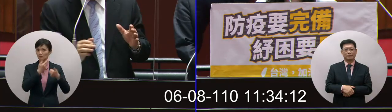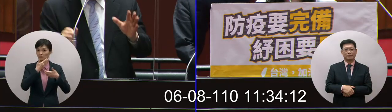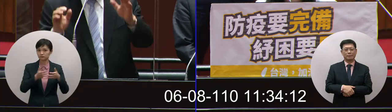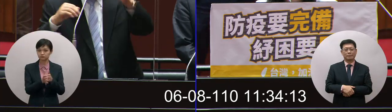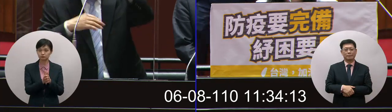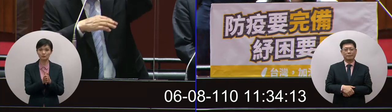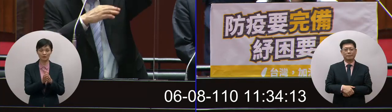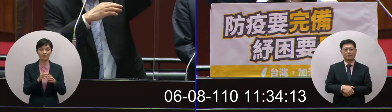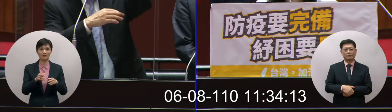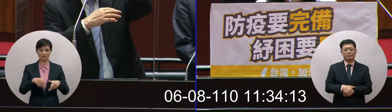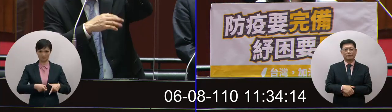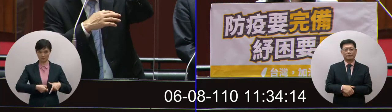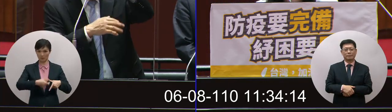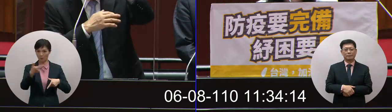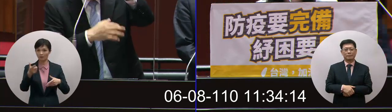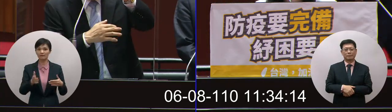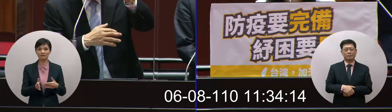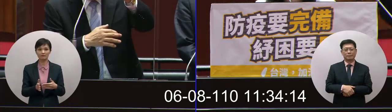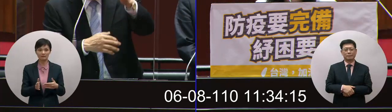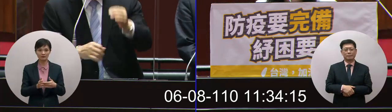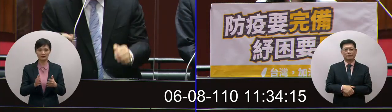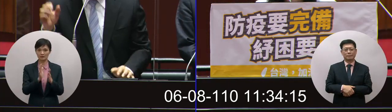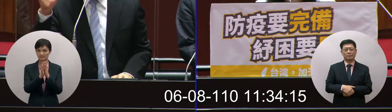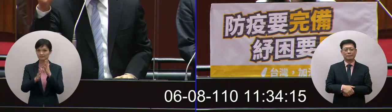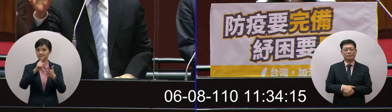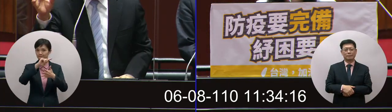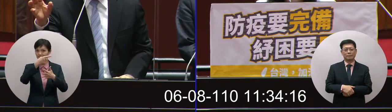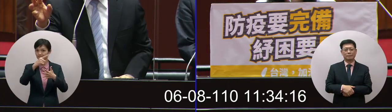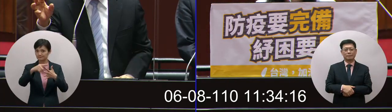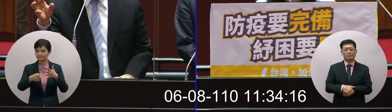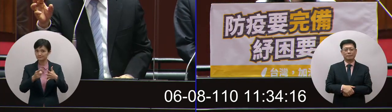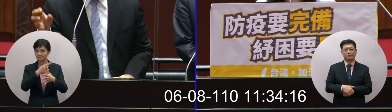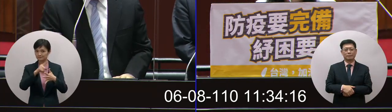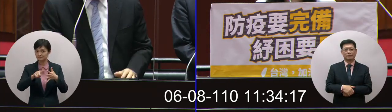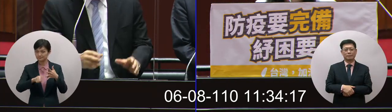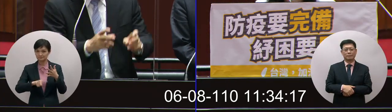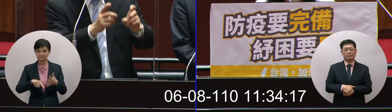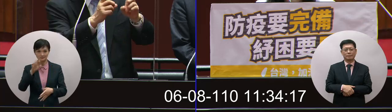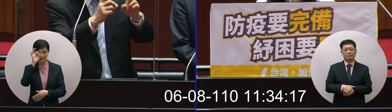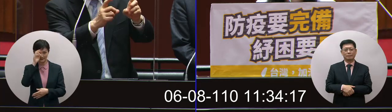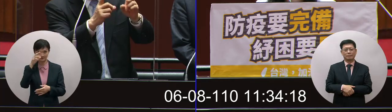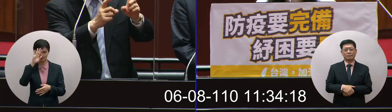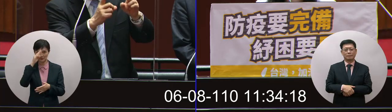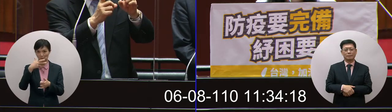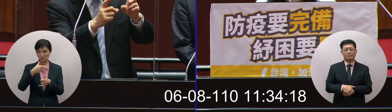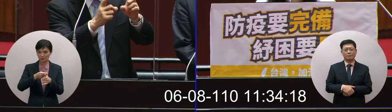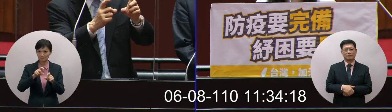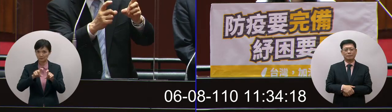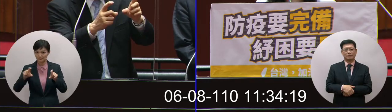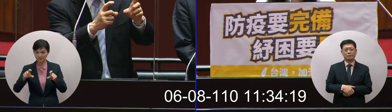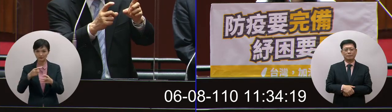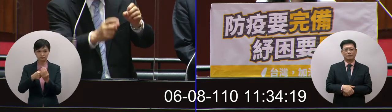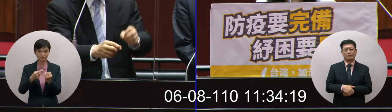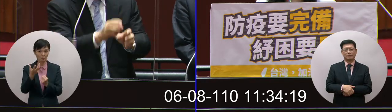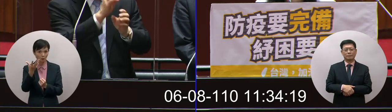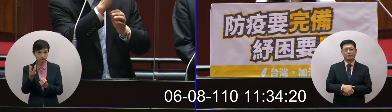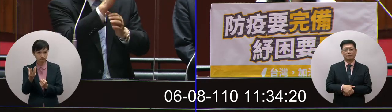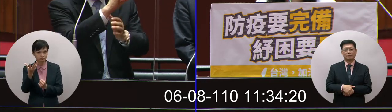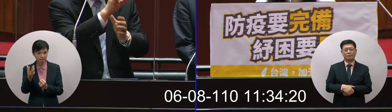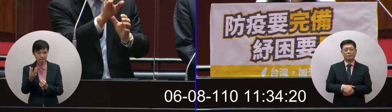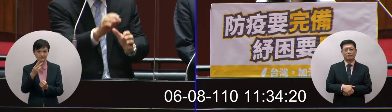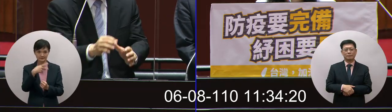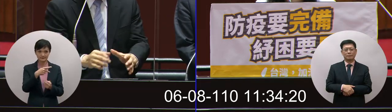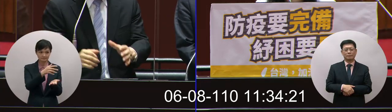管中心公布的相关顺序， 是 依疫苗的总量 是 先宽列一定的数量， 是